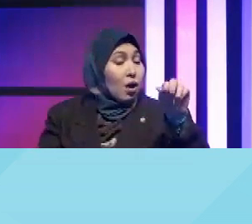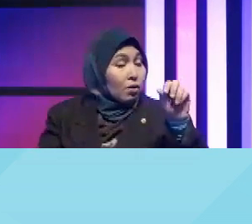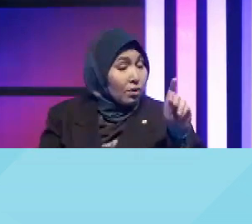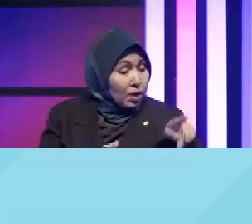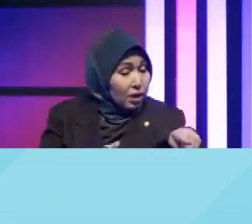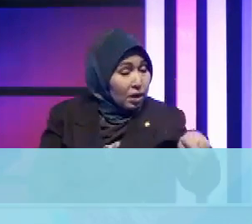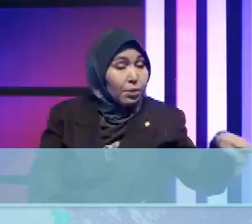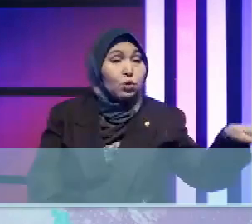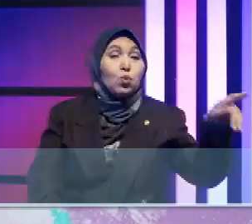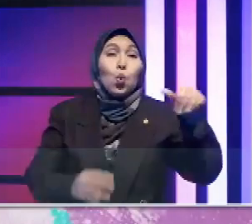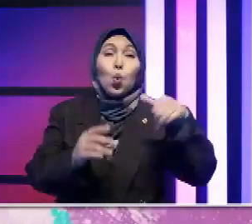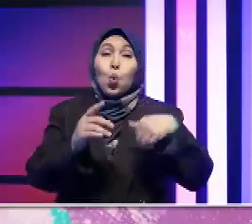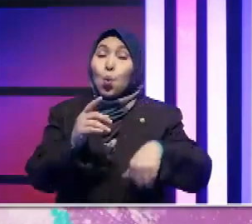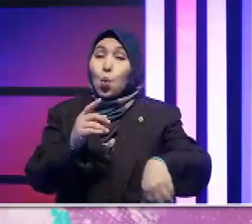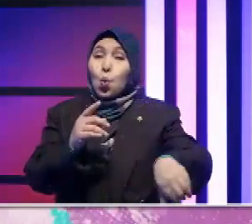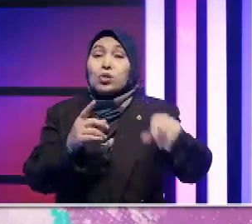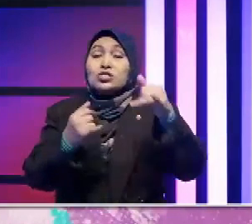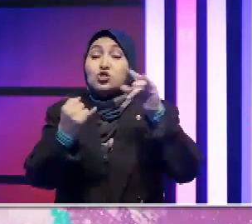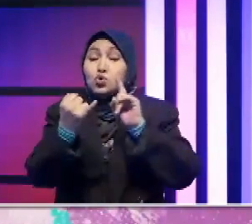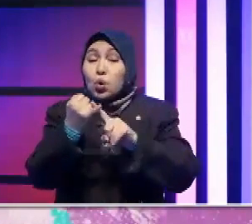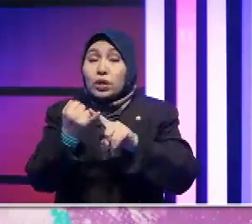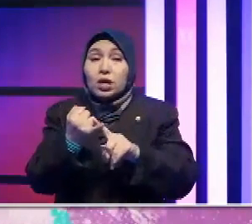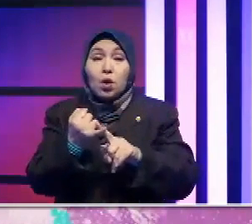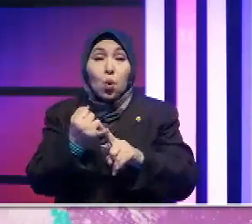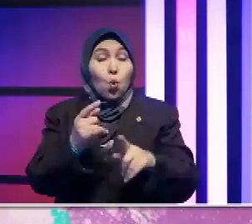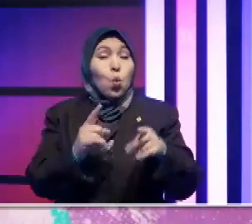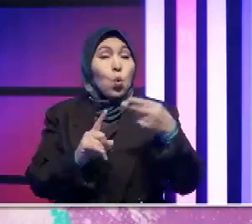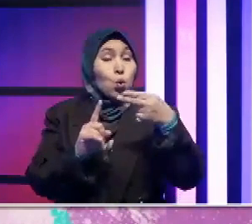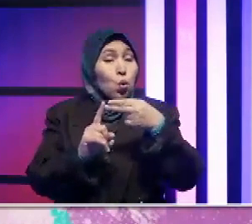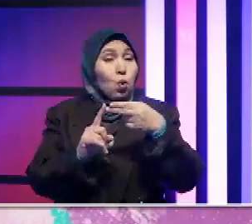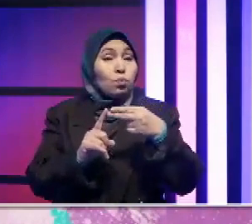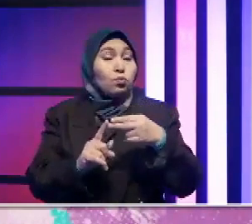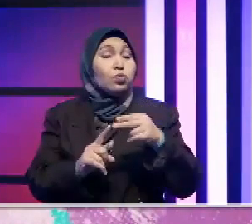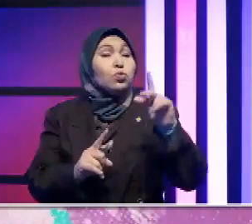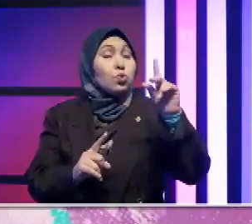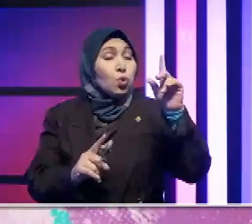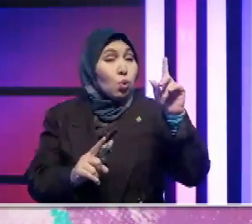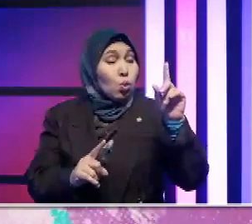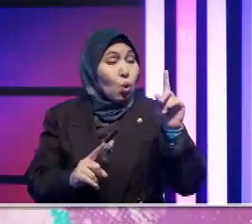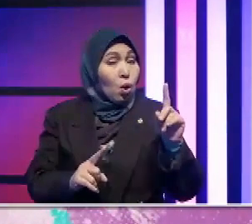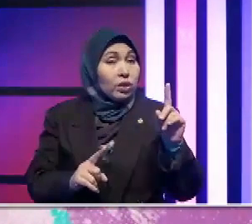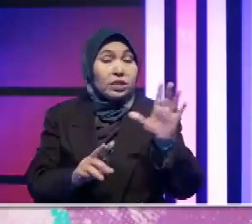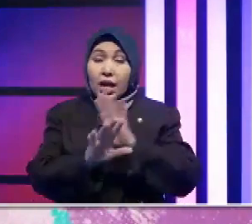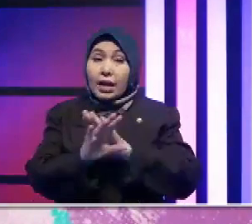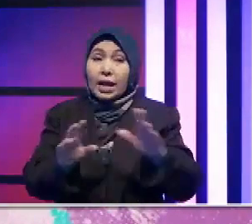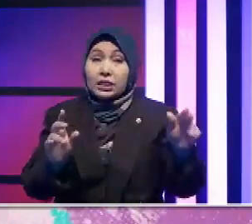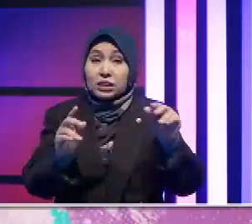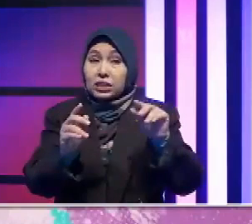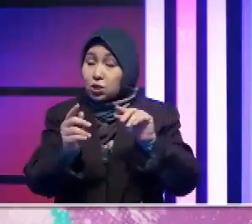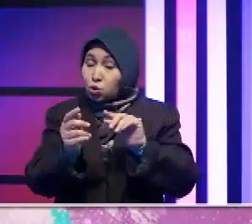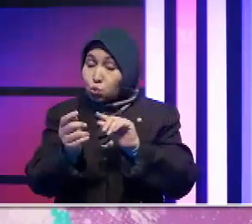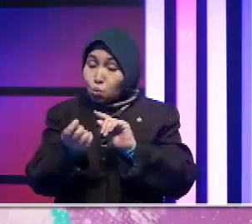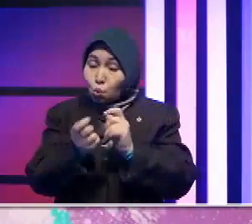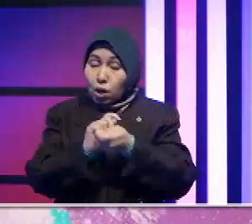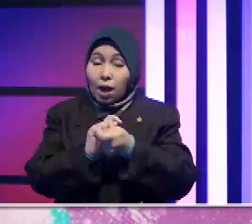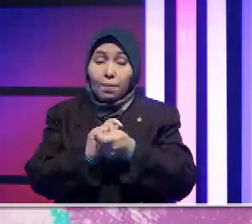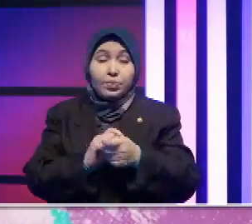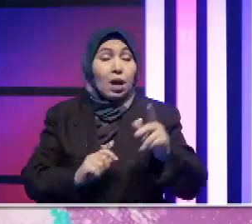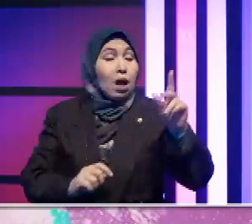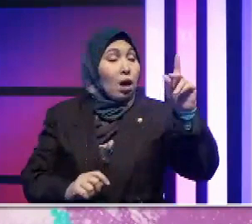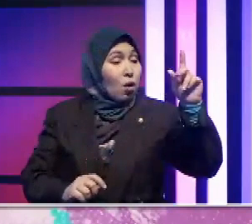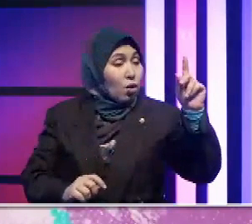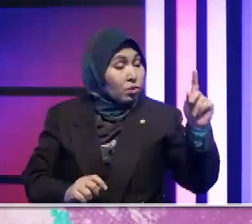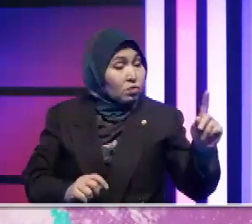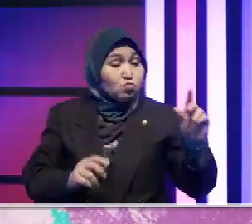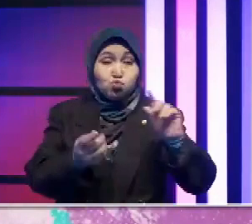itulah ujung gitu brobot ah ah ujung dirombak pertama jangan tertukar bobok dengan dan Awin